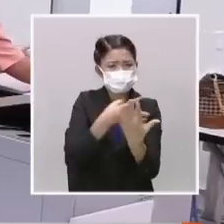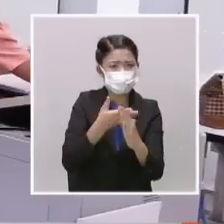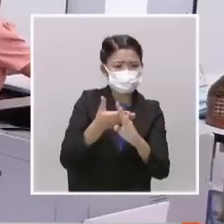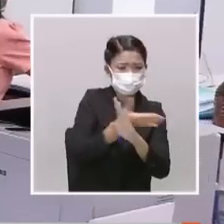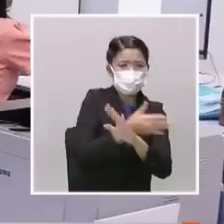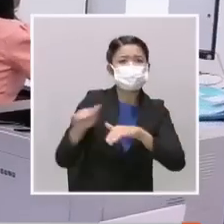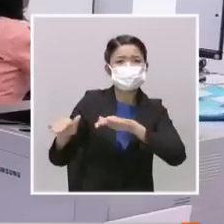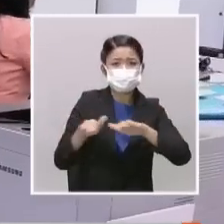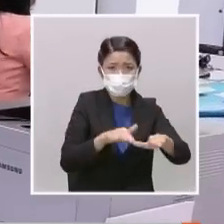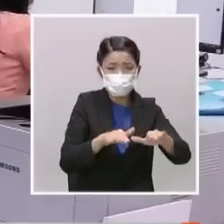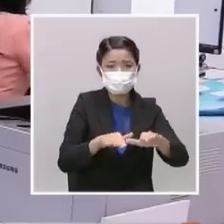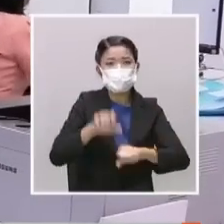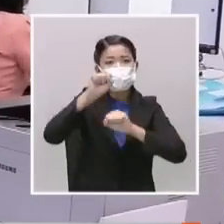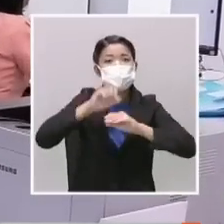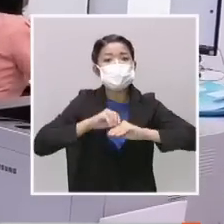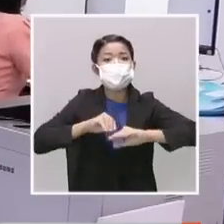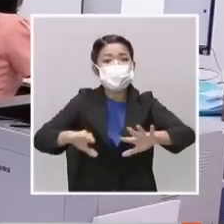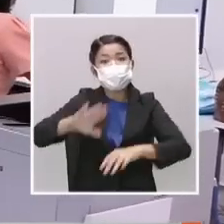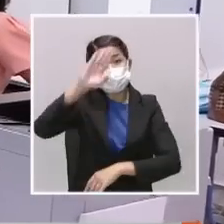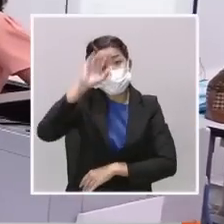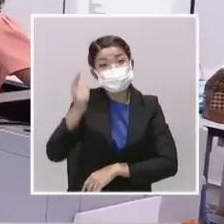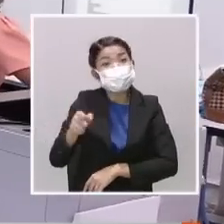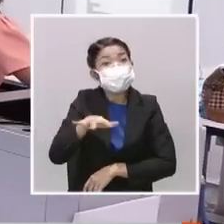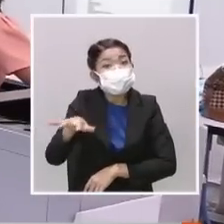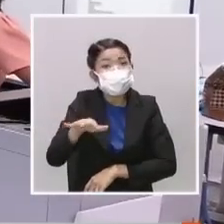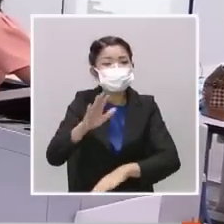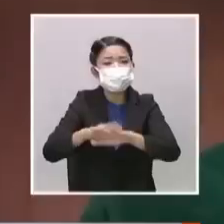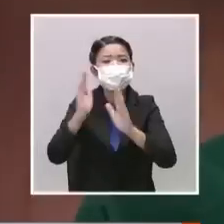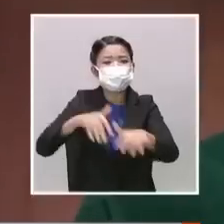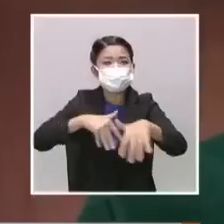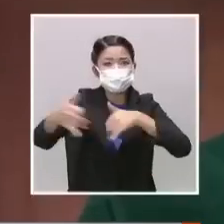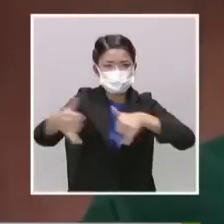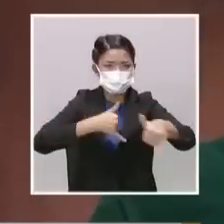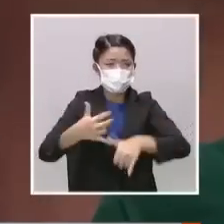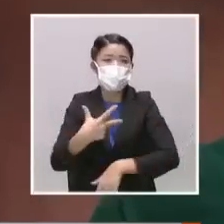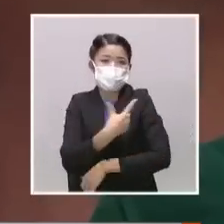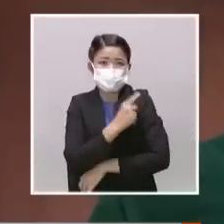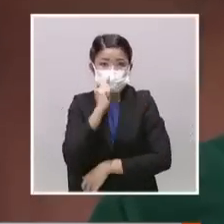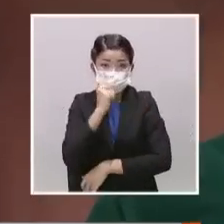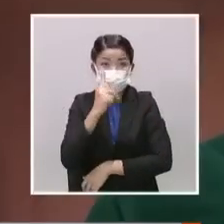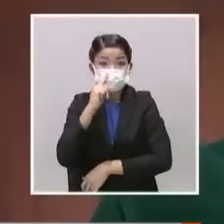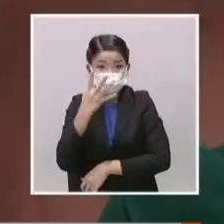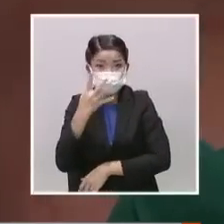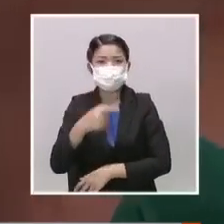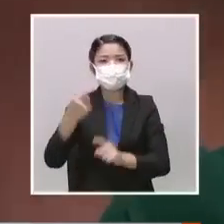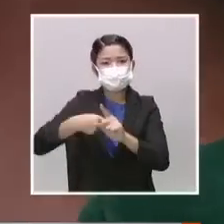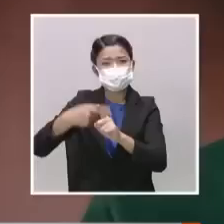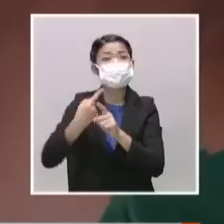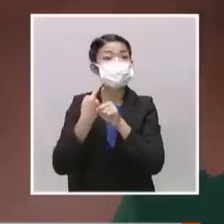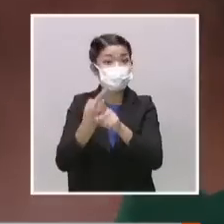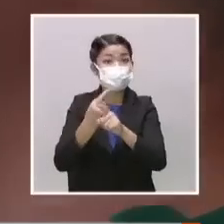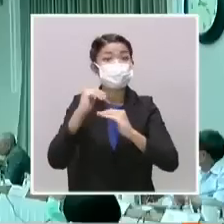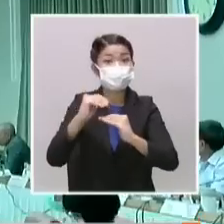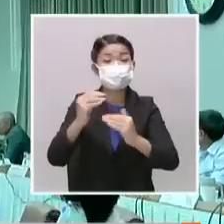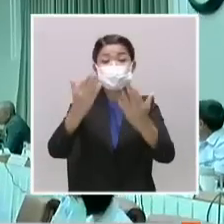พร้อมในการเข้าสู่การเป็นโรคประจำถิ่นนะคะแล้วก็เชิญชวนให้ประชาชนไปรับวัคซีนเข็มกระตุ้นตามเกณฑ์ด้วยค่ะส่ว